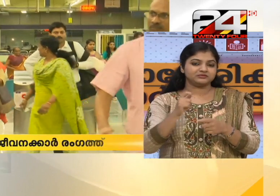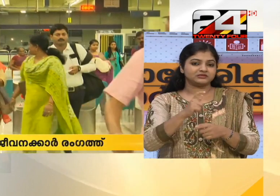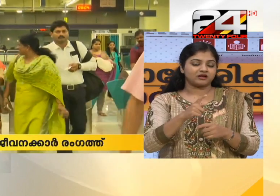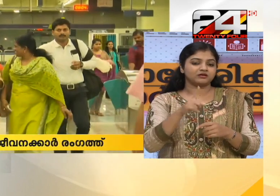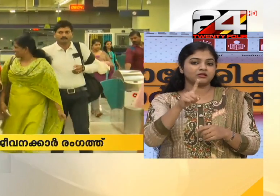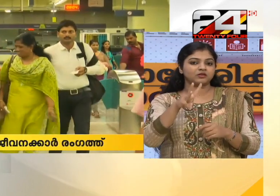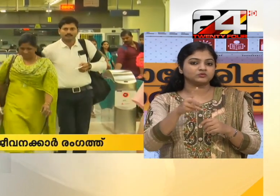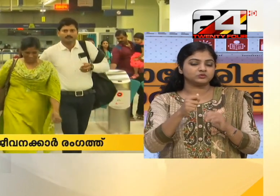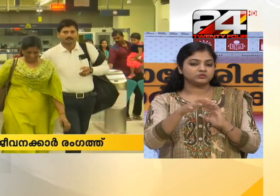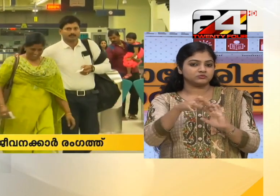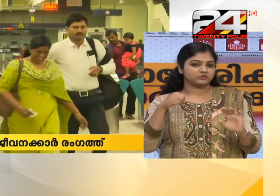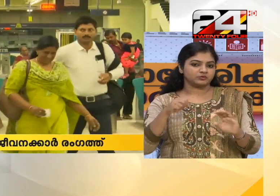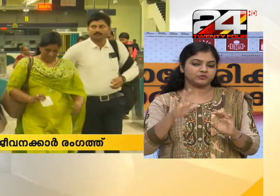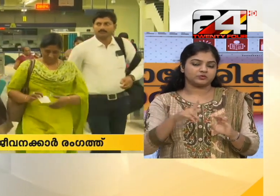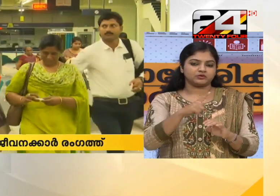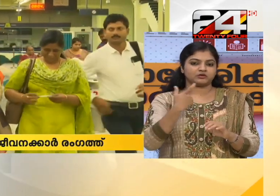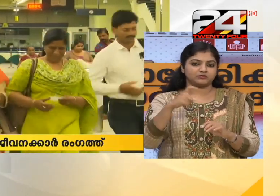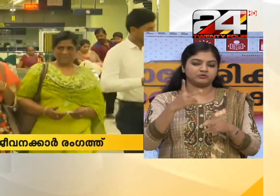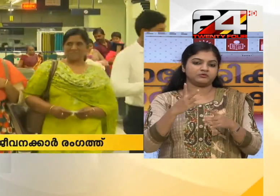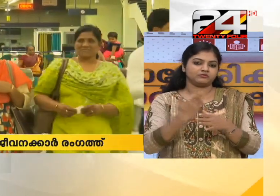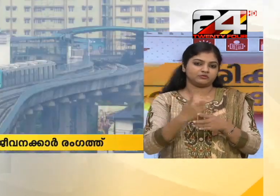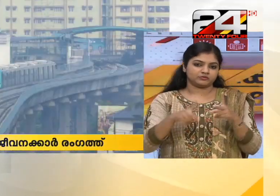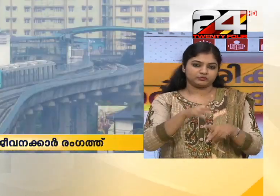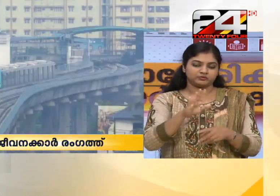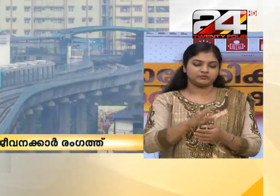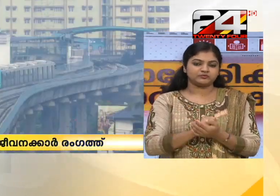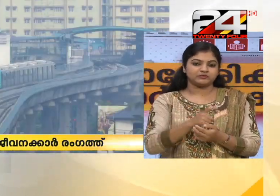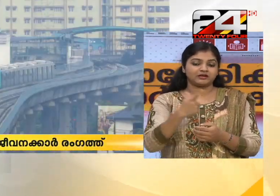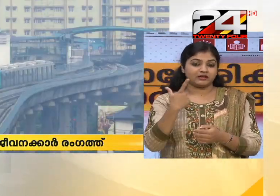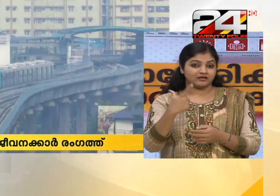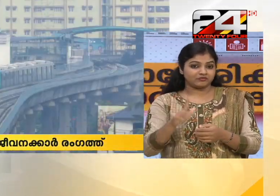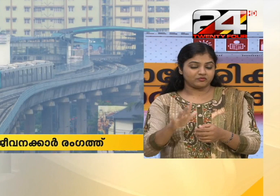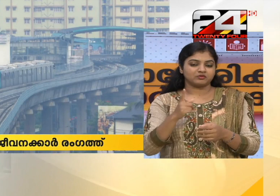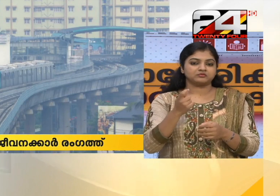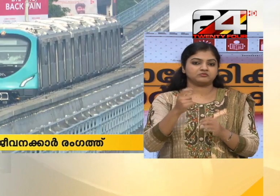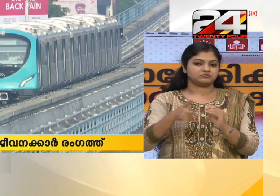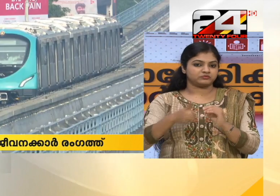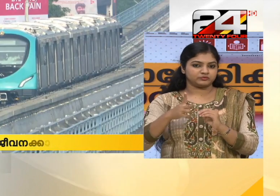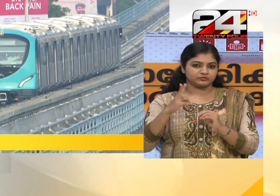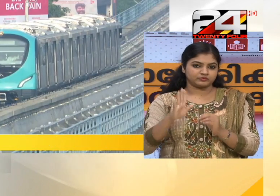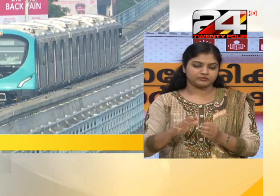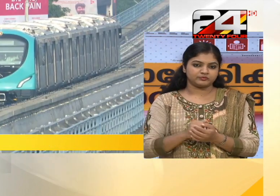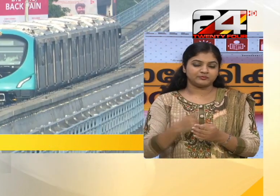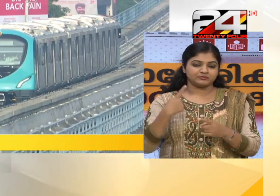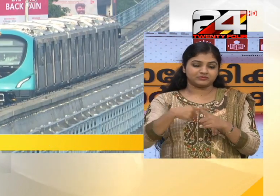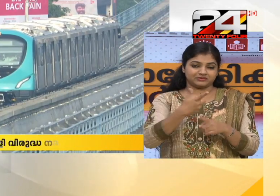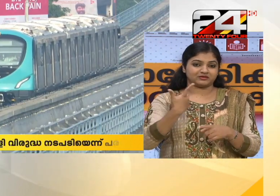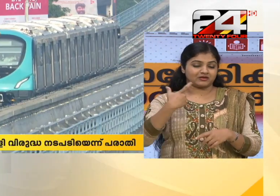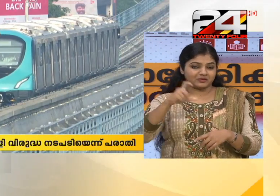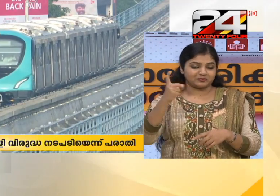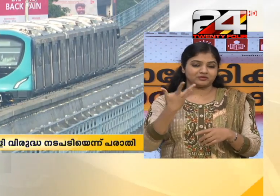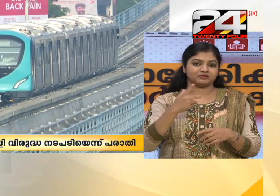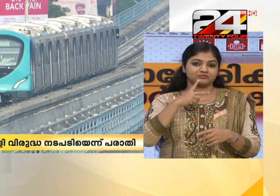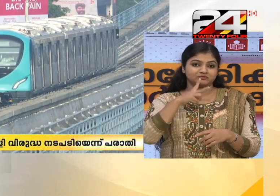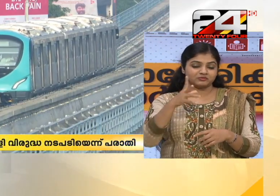നിന്ന് 1000 പിടിക്കുന്നതായും തൊഴിലാളികൾ ആരോപിക്കുന്നു. അവധിയെടുത്താൽ ആ ദിവസത്തെയും കൂലി കമ്പനി പിടിക്കും. എന്നാൽ ഇതിനെതിരെ ശബ്ദിച്ചാൽ